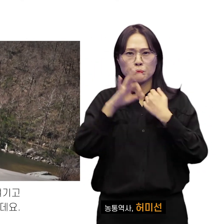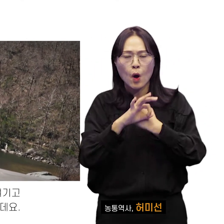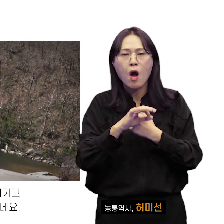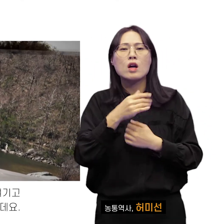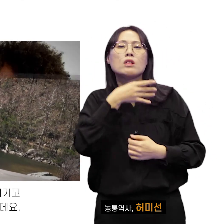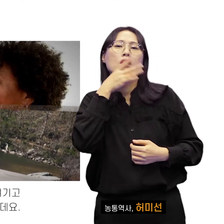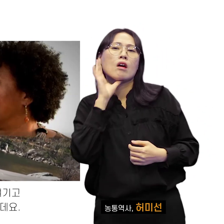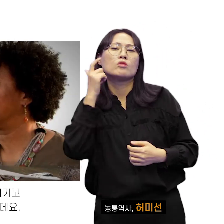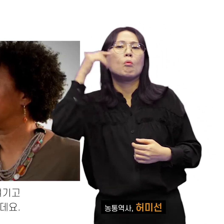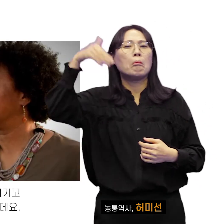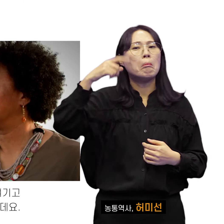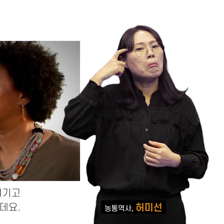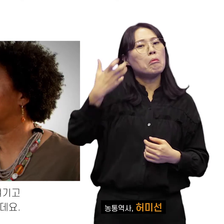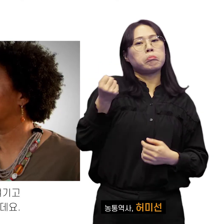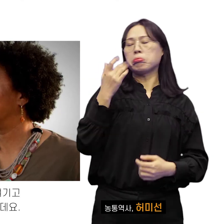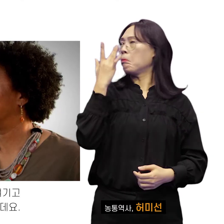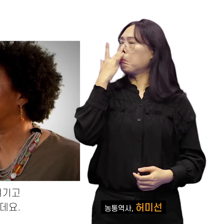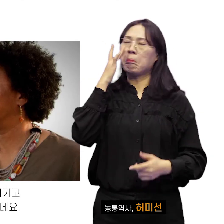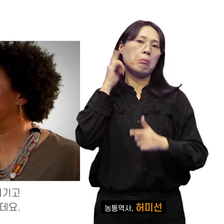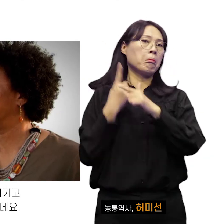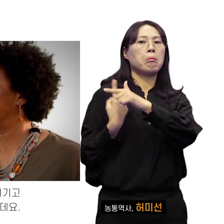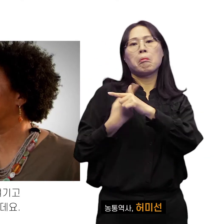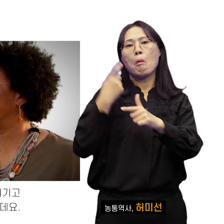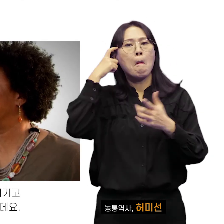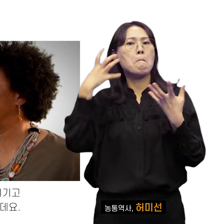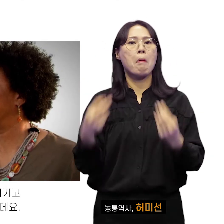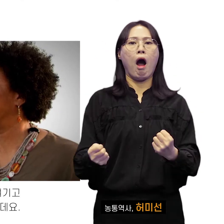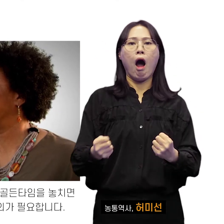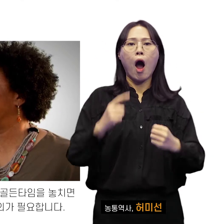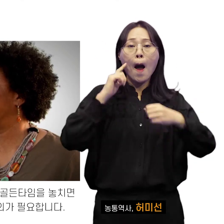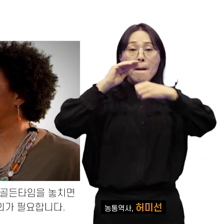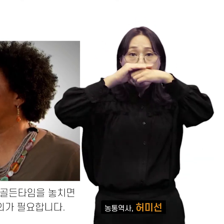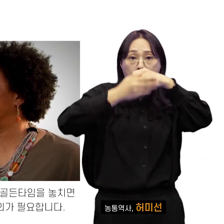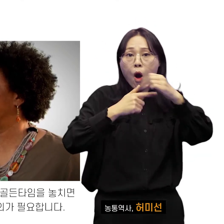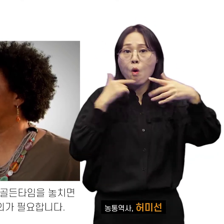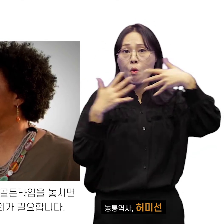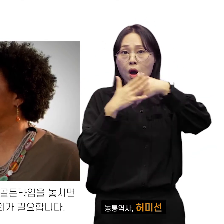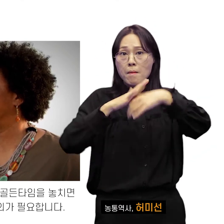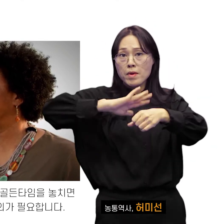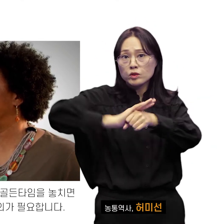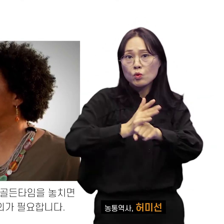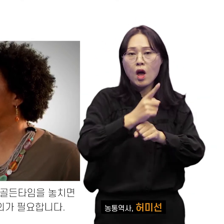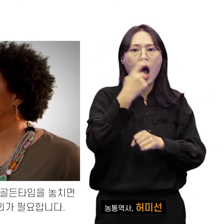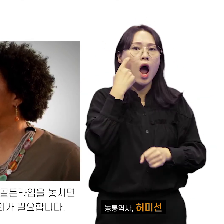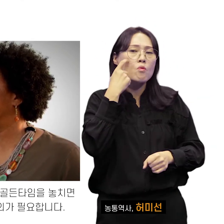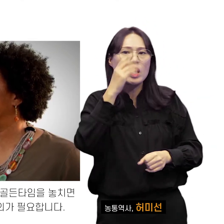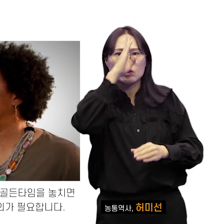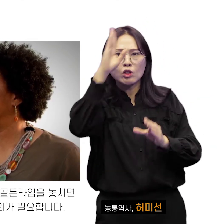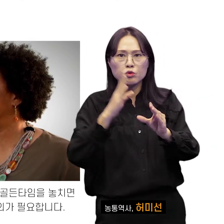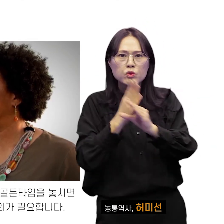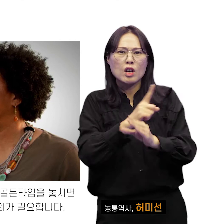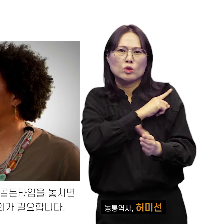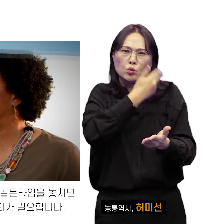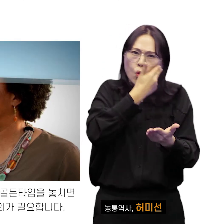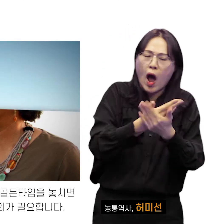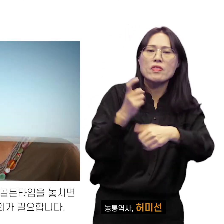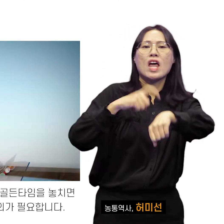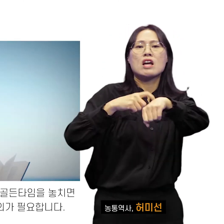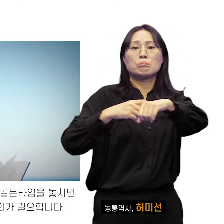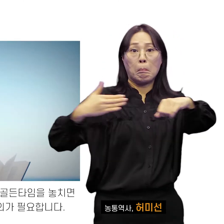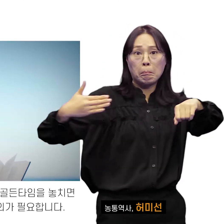여기고 대수롭지 않게 생각하는 경우가 많은데요. 망막 혈관 폐쇄는 안과 질환 중에서도